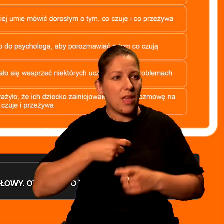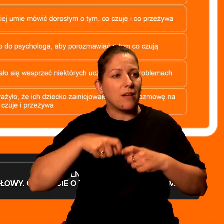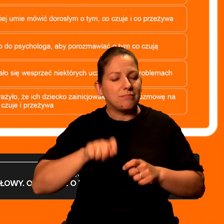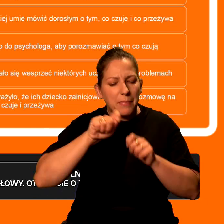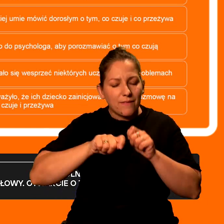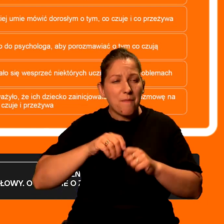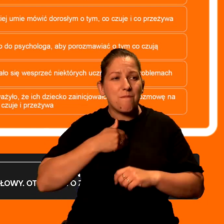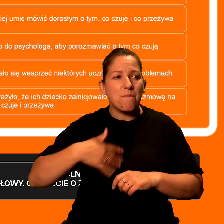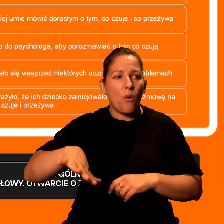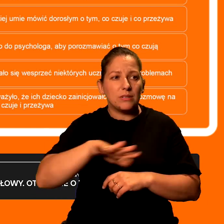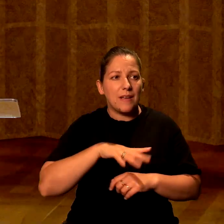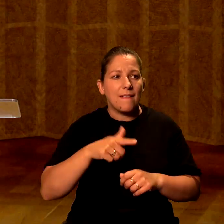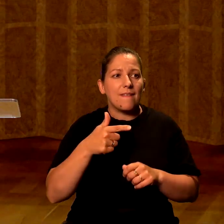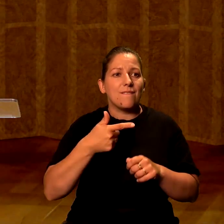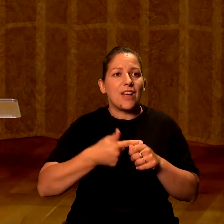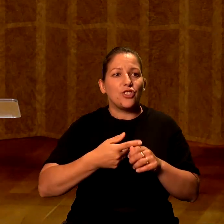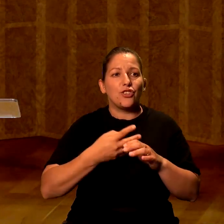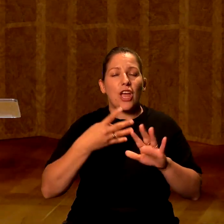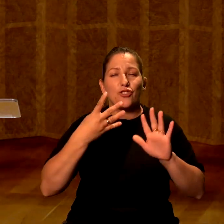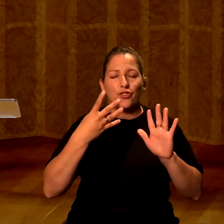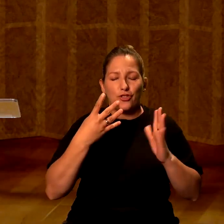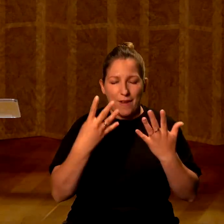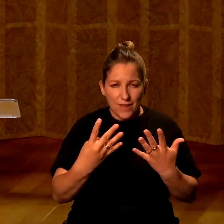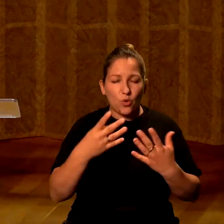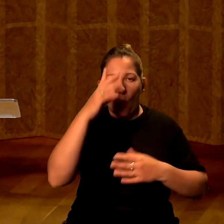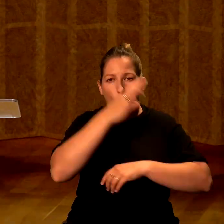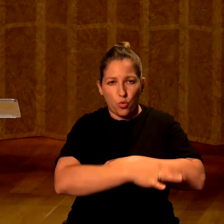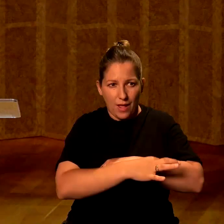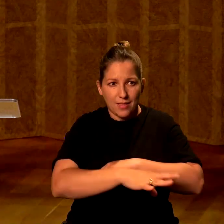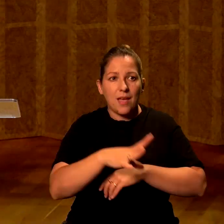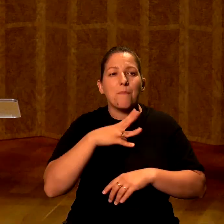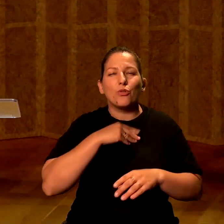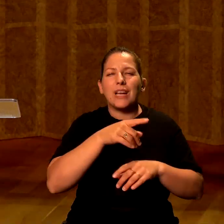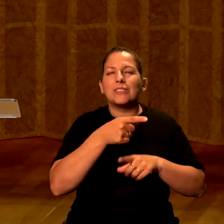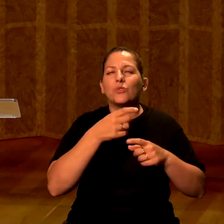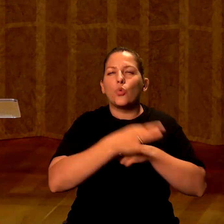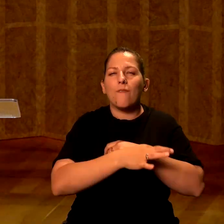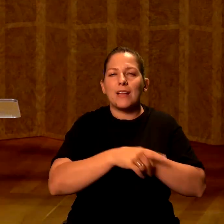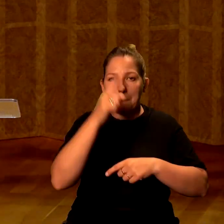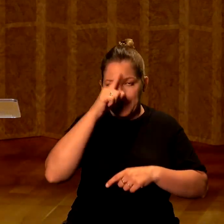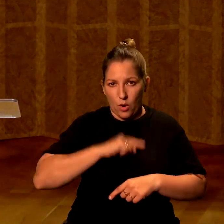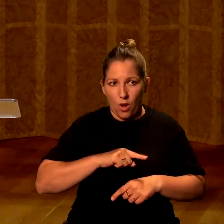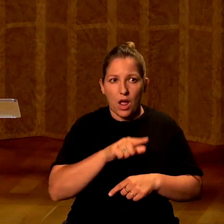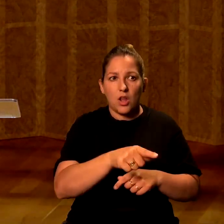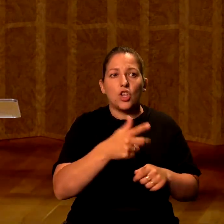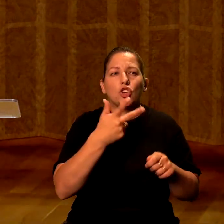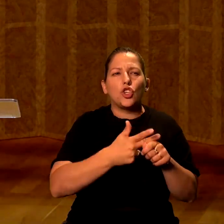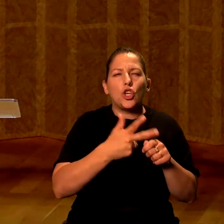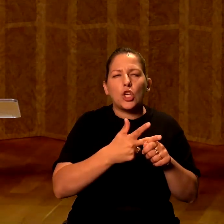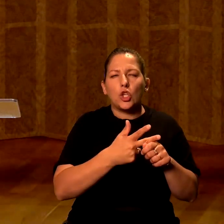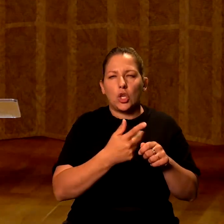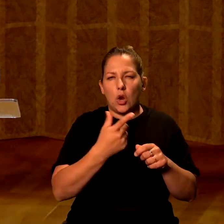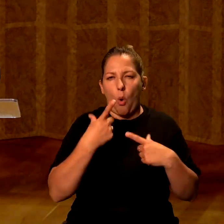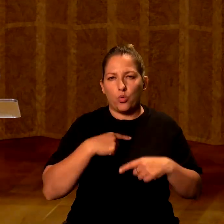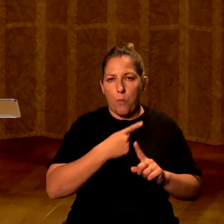słuchajcie, w Polsce są 29 uczelni, na których można studiować psychologię. One produkują tak ze 30 osób rocznie. To jest